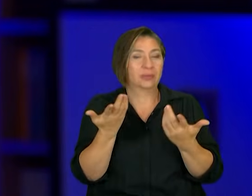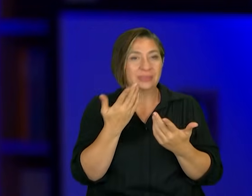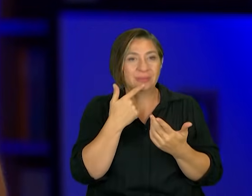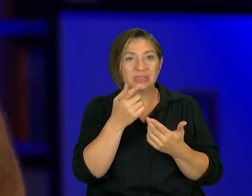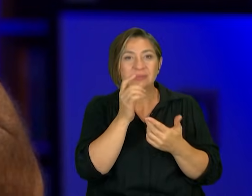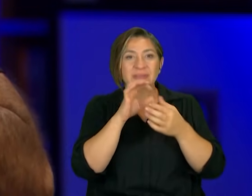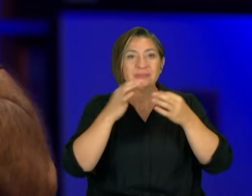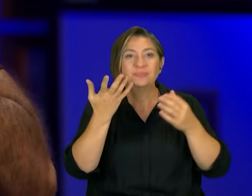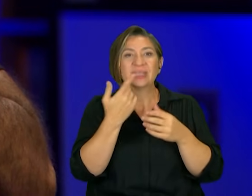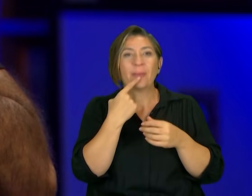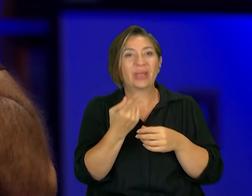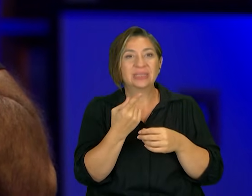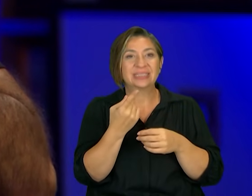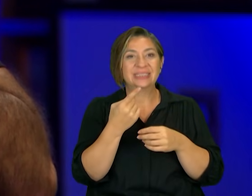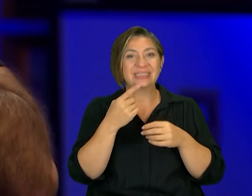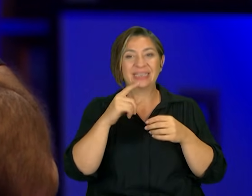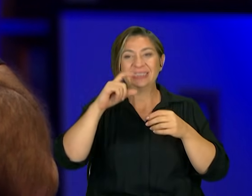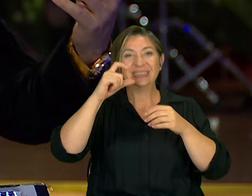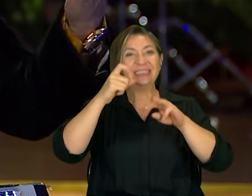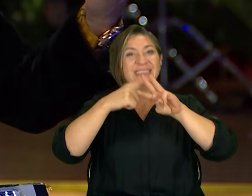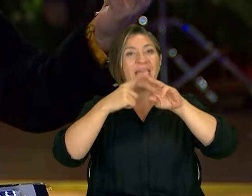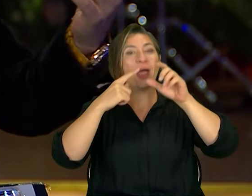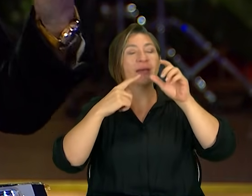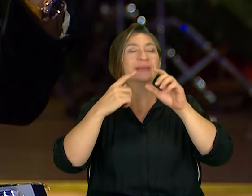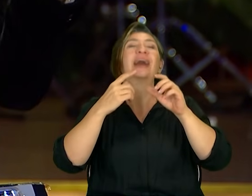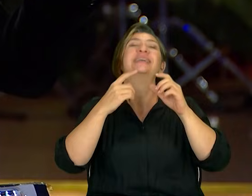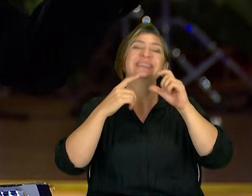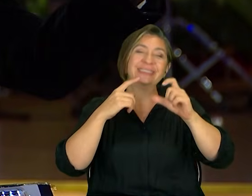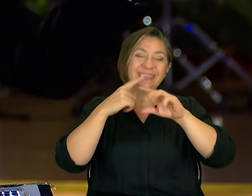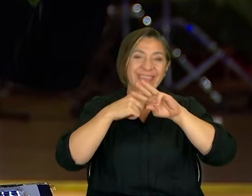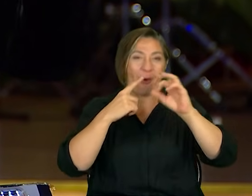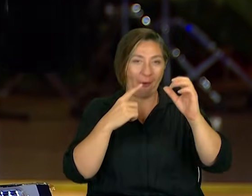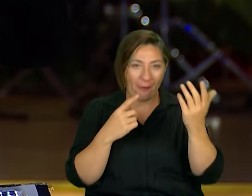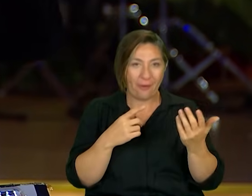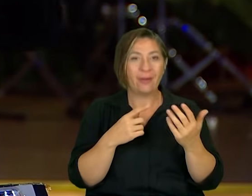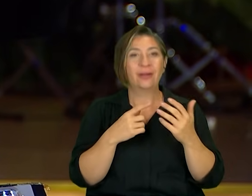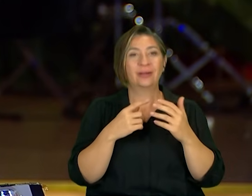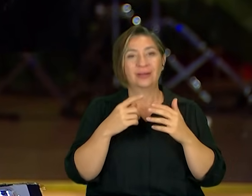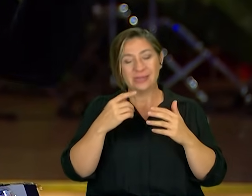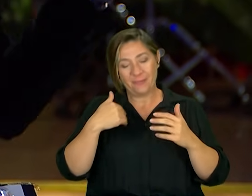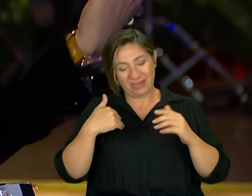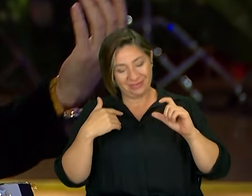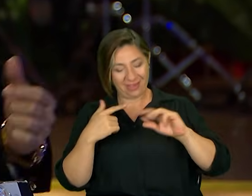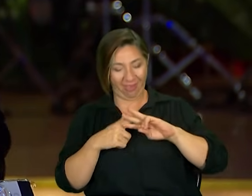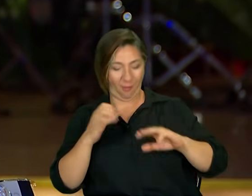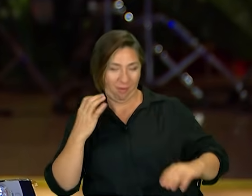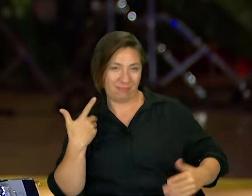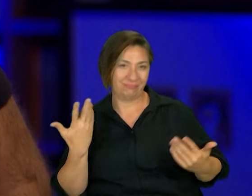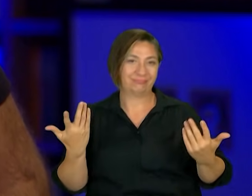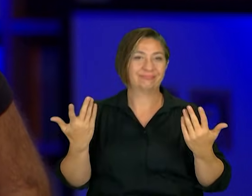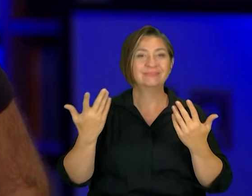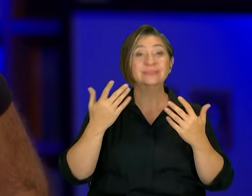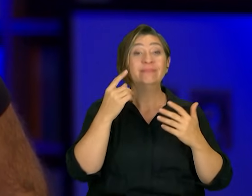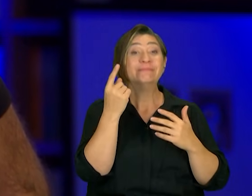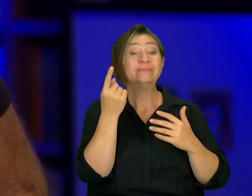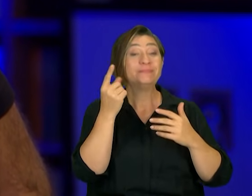kimle, nasıl adamlardan bahsediyoruz? Mesela CEO'lardan bahsediyoruz. Ha. CEO yani çok havalı. İşte CEO'yum ben filan. Bir